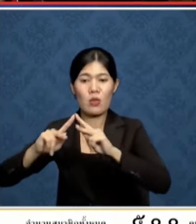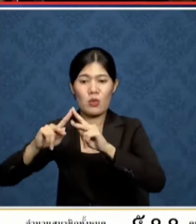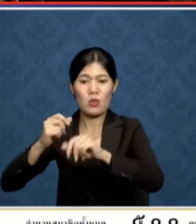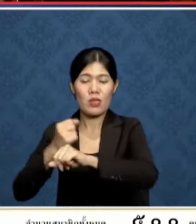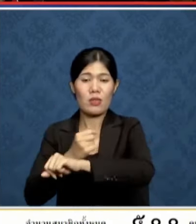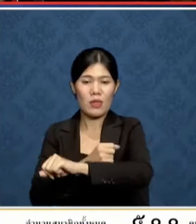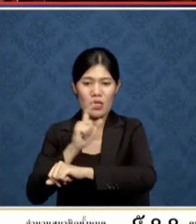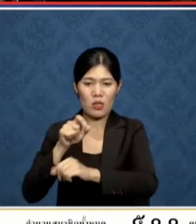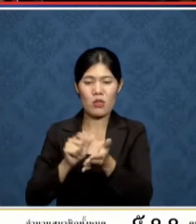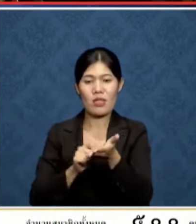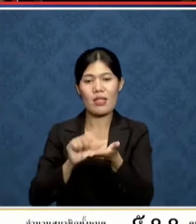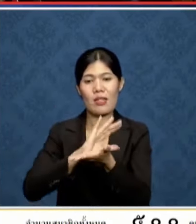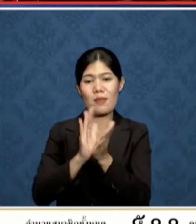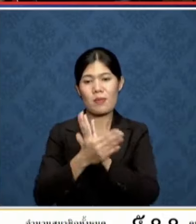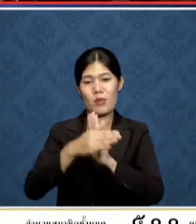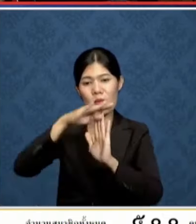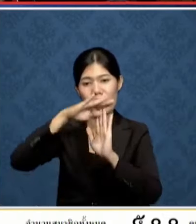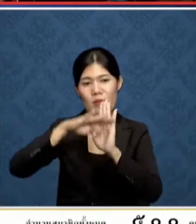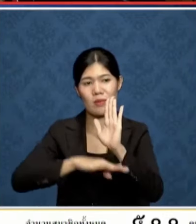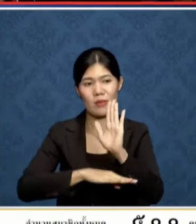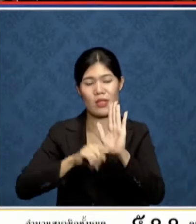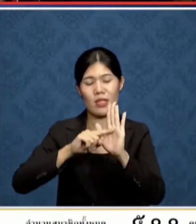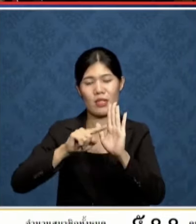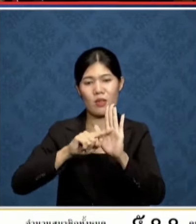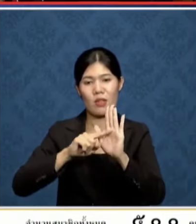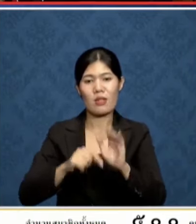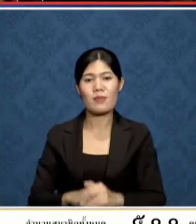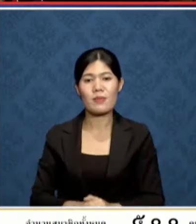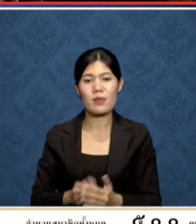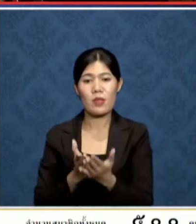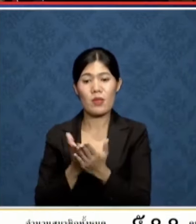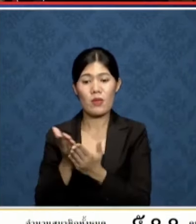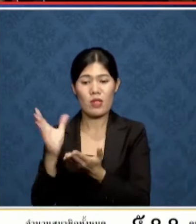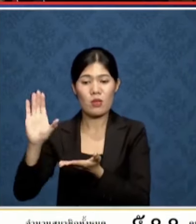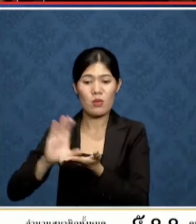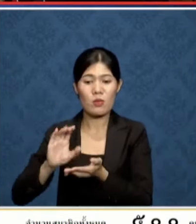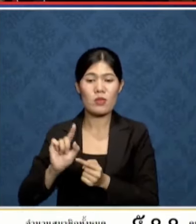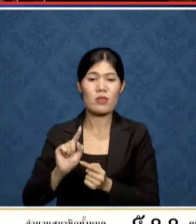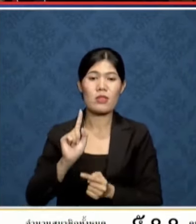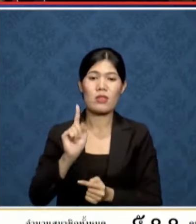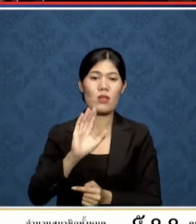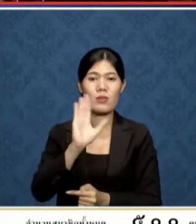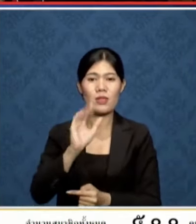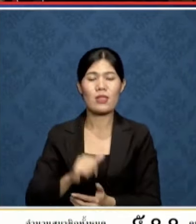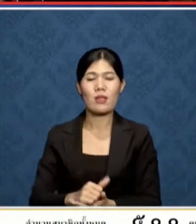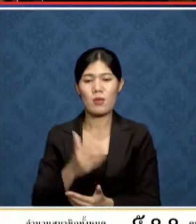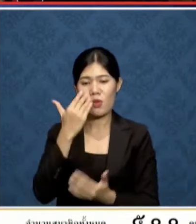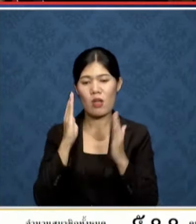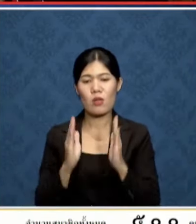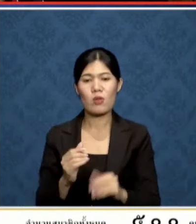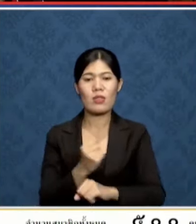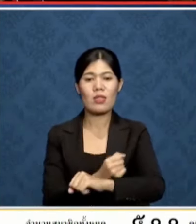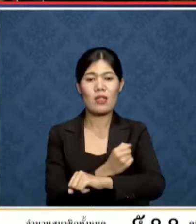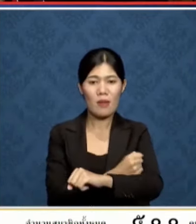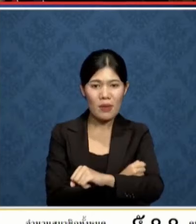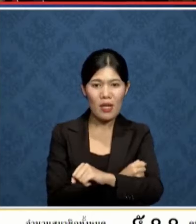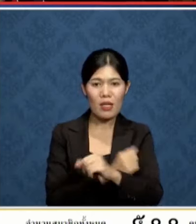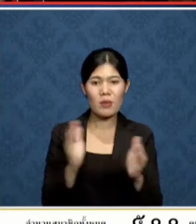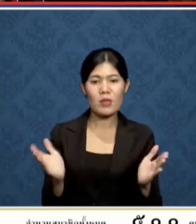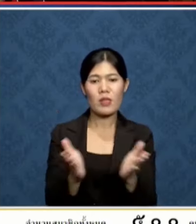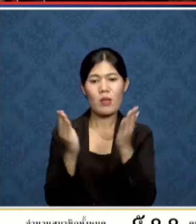ระบบครับไม่เพียงแต่ด้านงบประมาณเท่านั้นนะครับก็น่าเห็นใจนะครับผู้ใช้แรงงานที่เป็นผู้สร้างเศรษฐกิจให้กับประเทศแต่